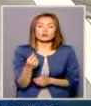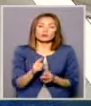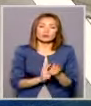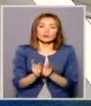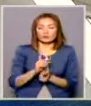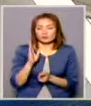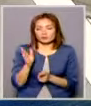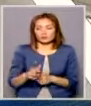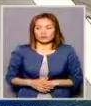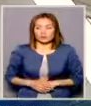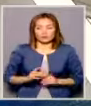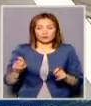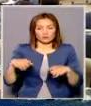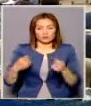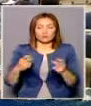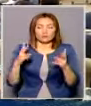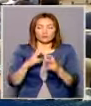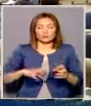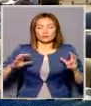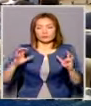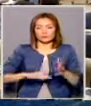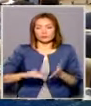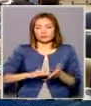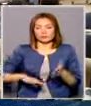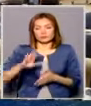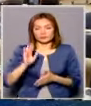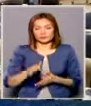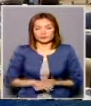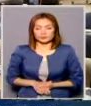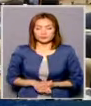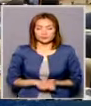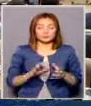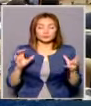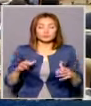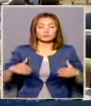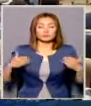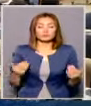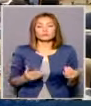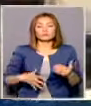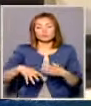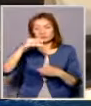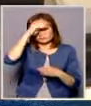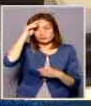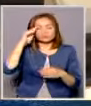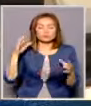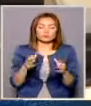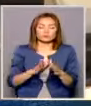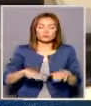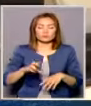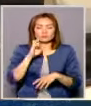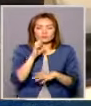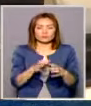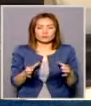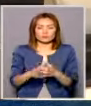направлен на переформатирование законодательной ветви власти конституционный совет отметил усиление гарантий местного государственного